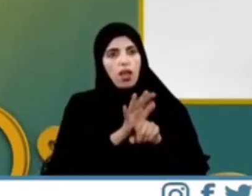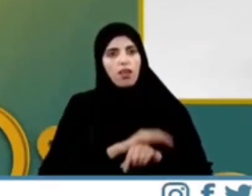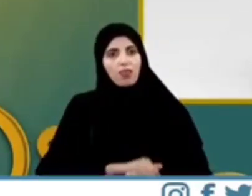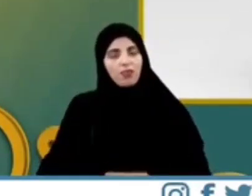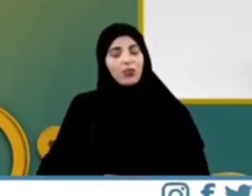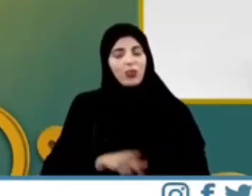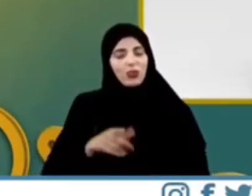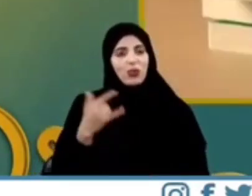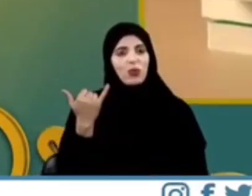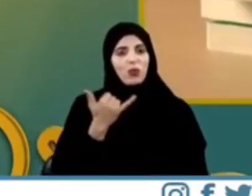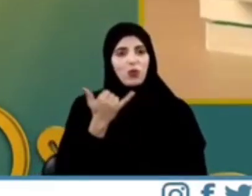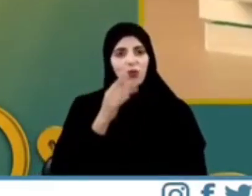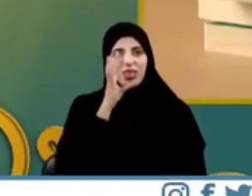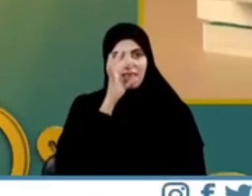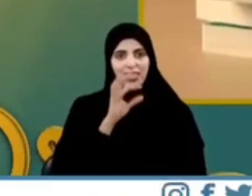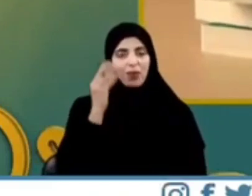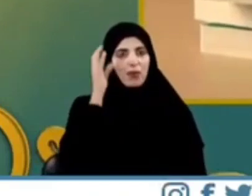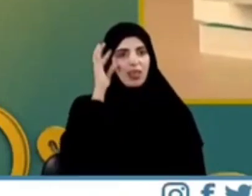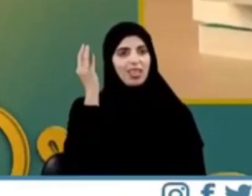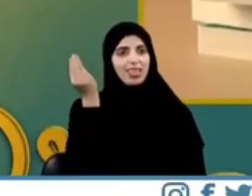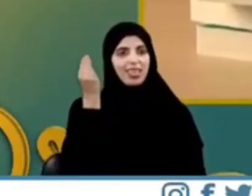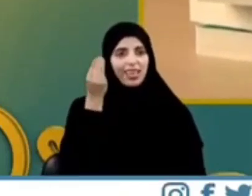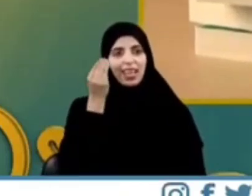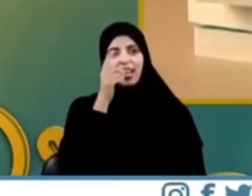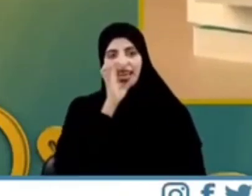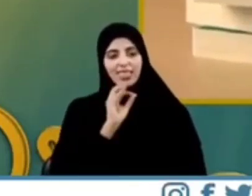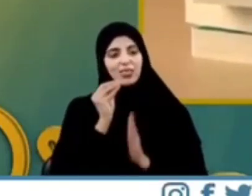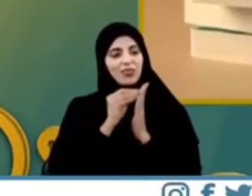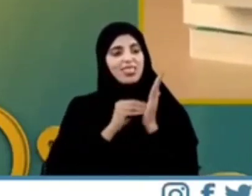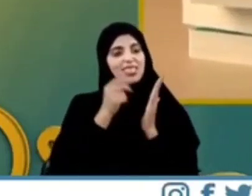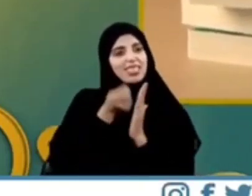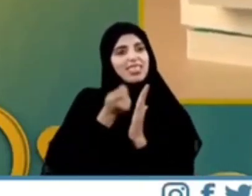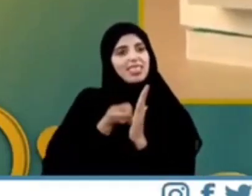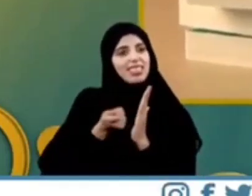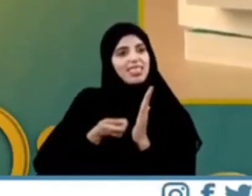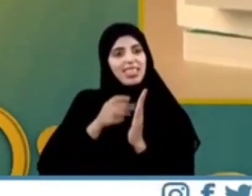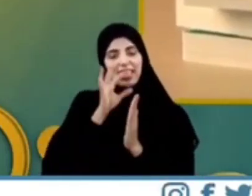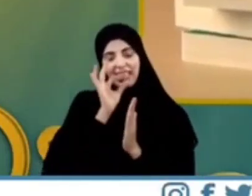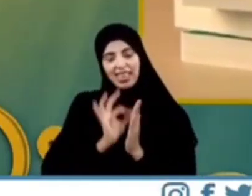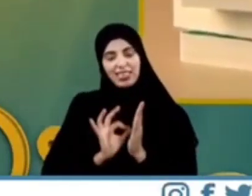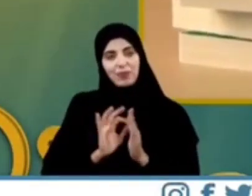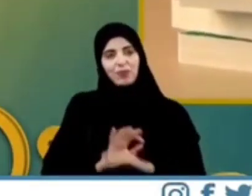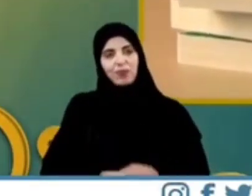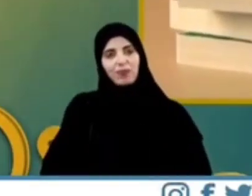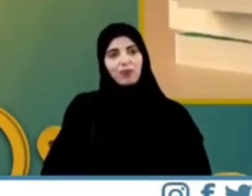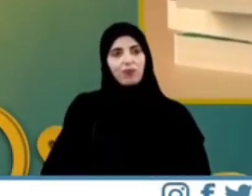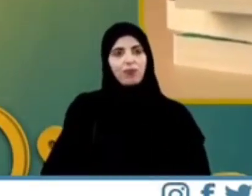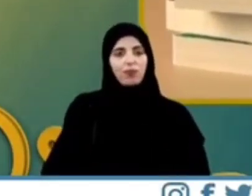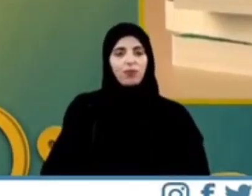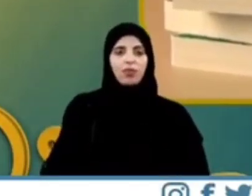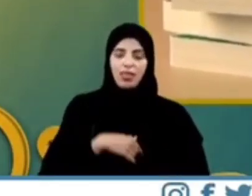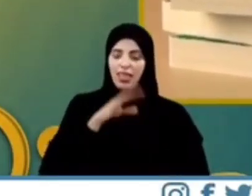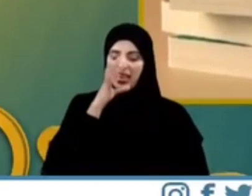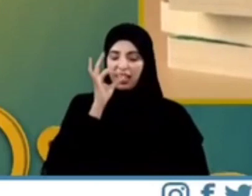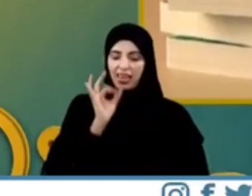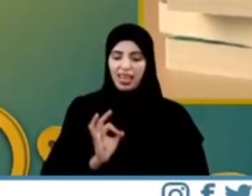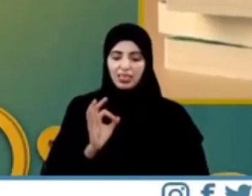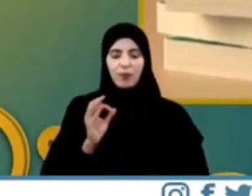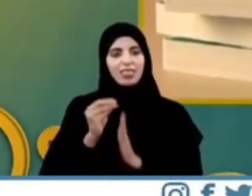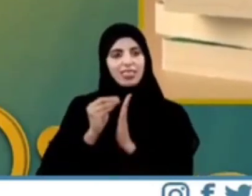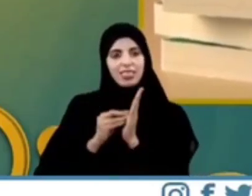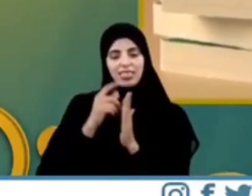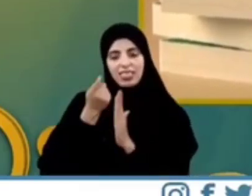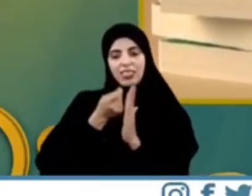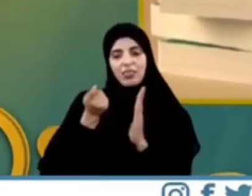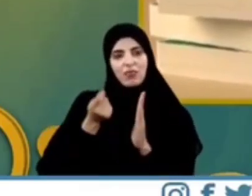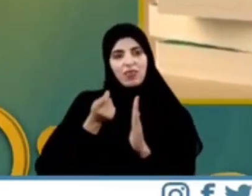شفت أن من الضروري رحلة مثل هذه توثق. توثق، أيوة بالفعل. فقلت أنه لازم أني أوثقها لأن